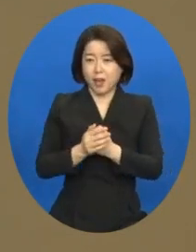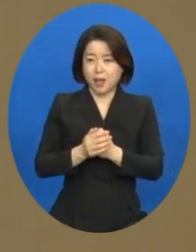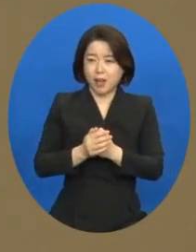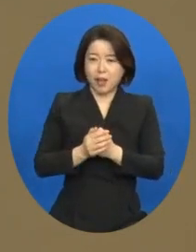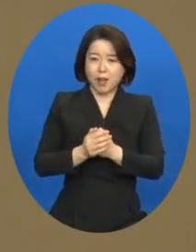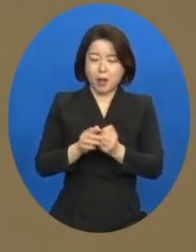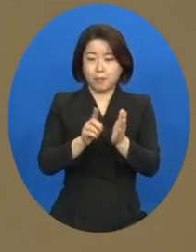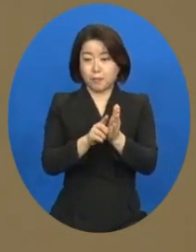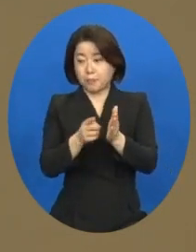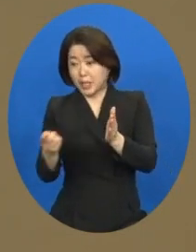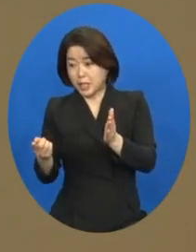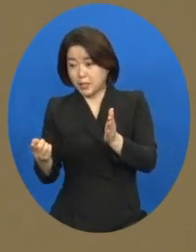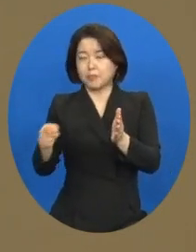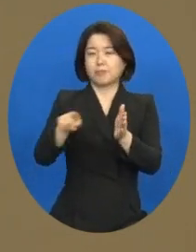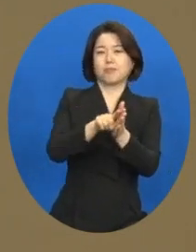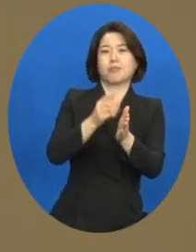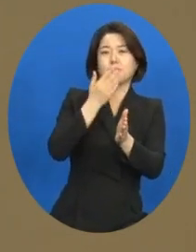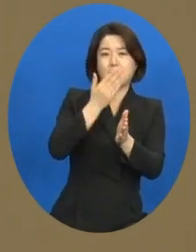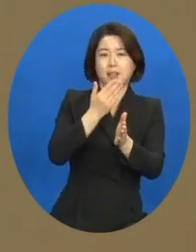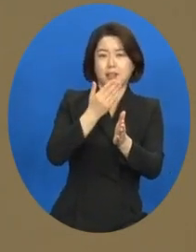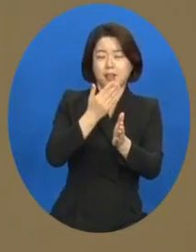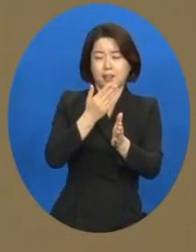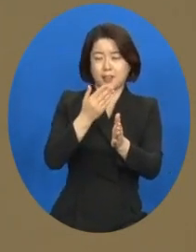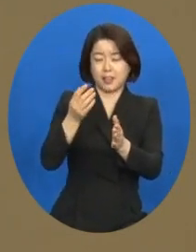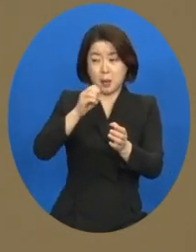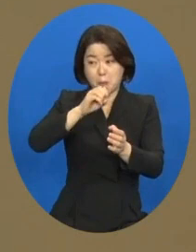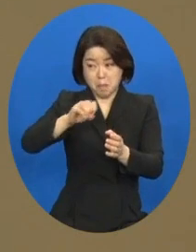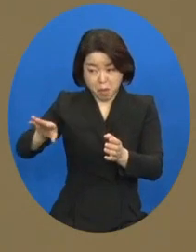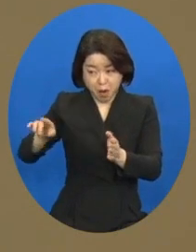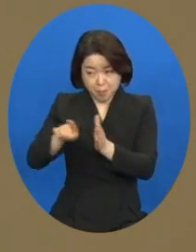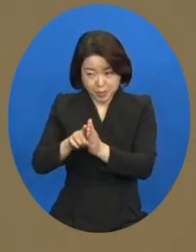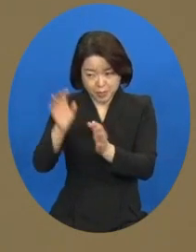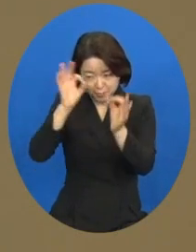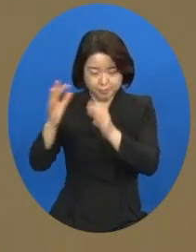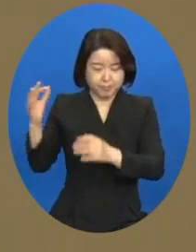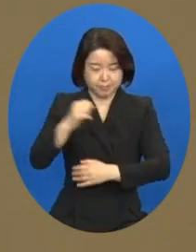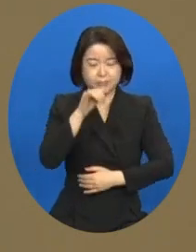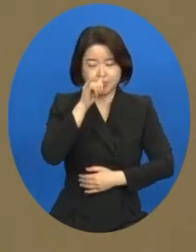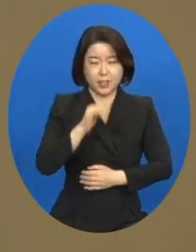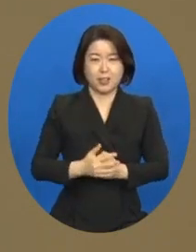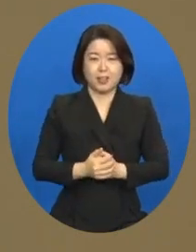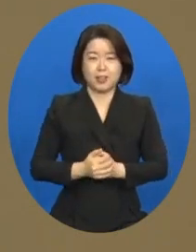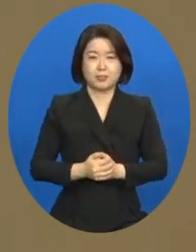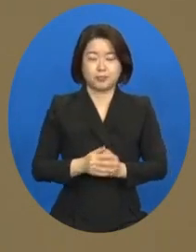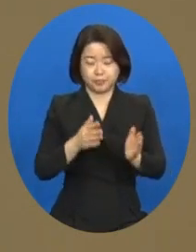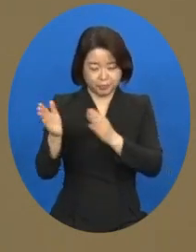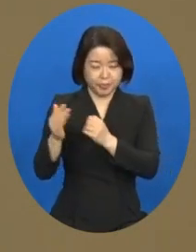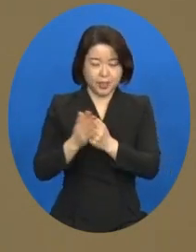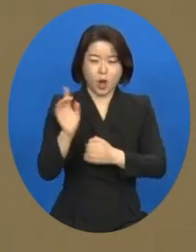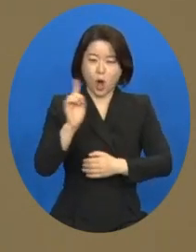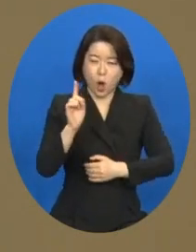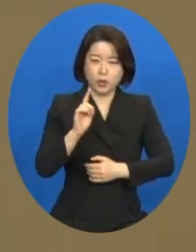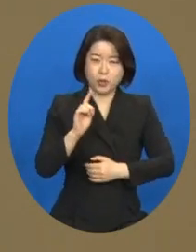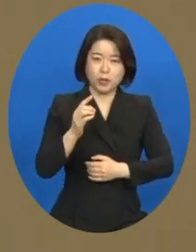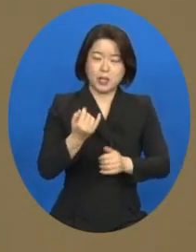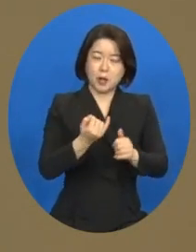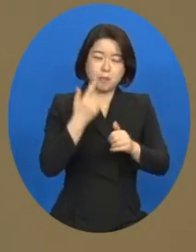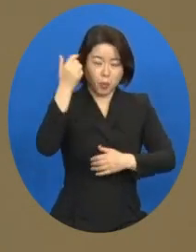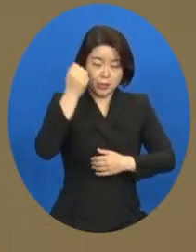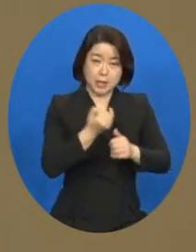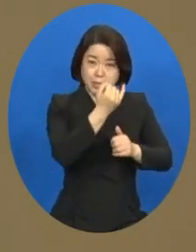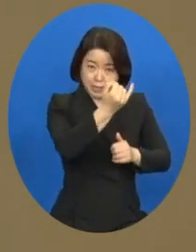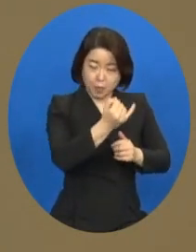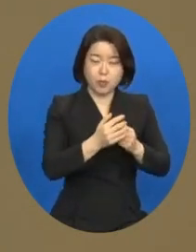믿음도 되찾게 돼요. 어느 목사님 사모님이 예수 동행일기를 쓰기 시작을 했습니다.